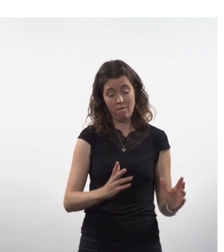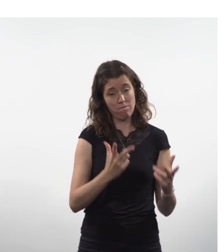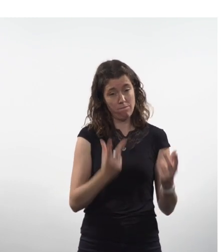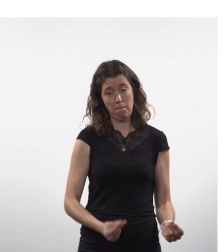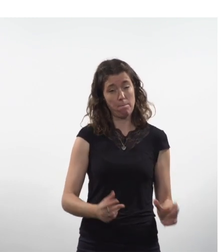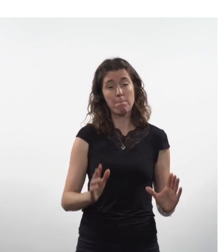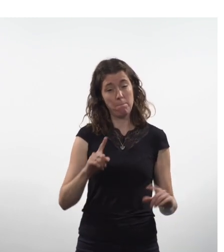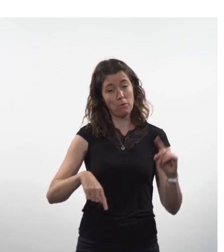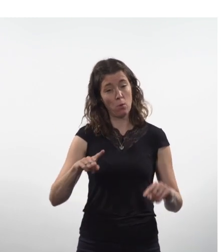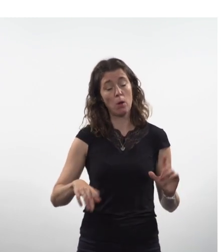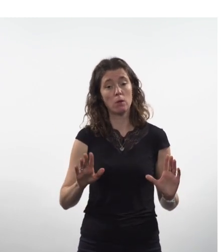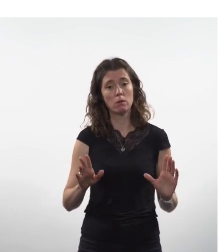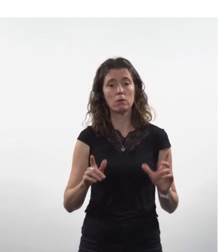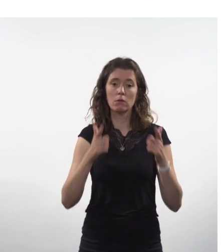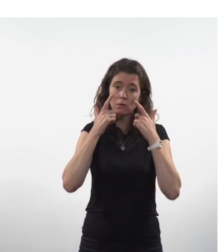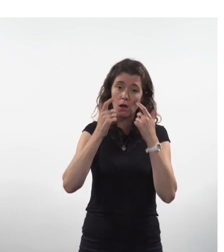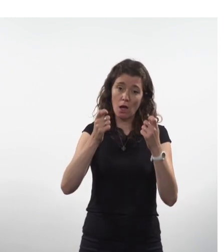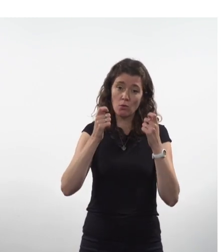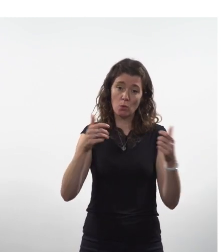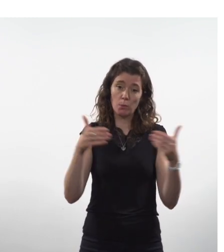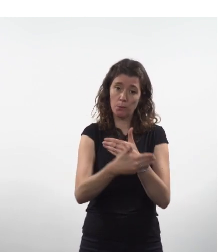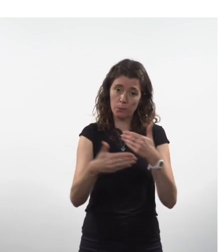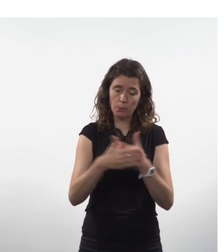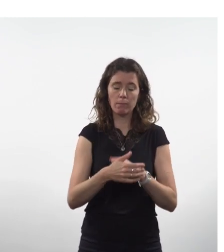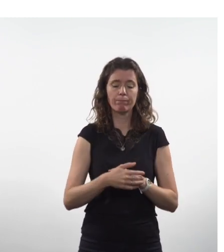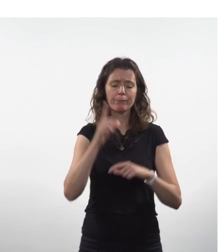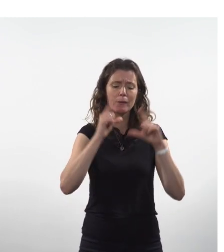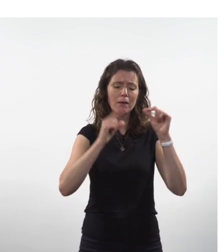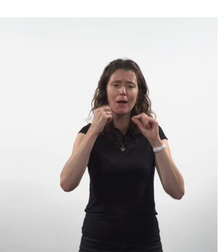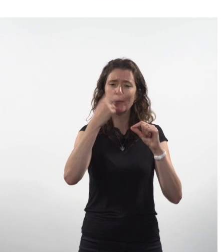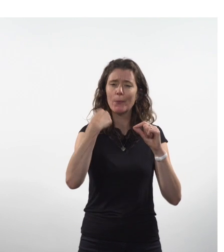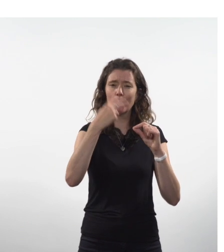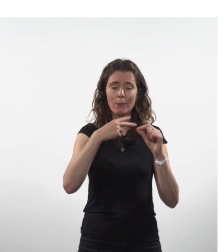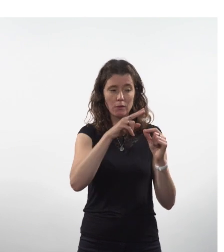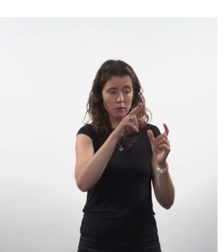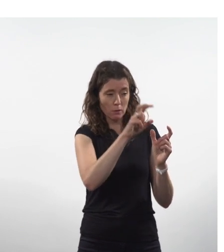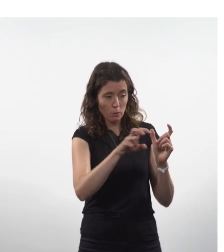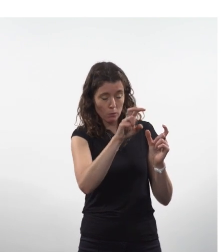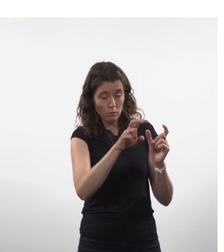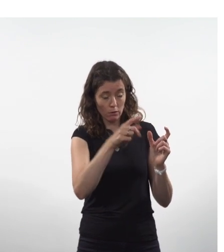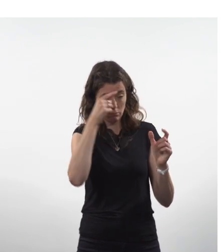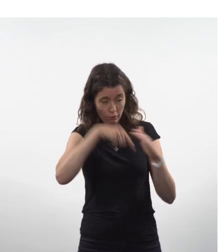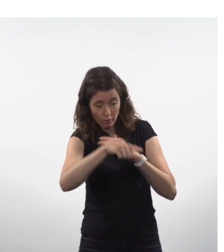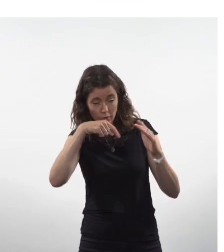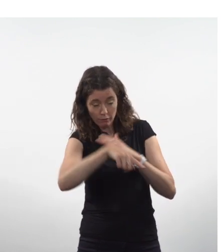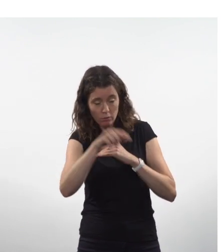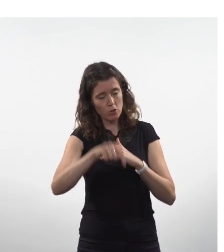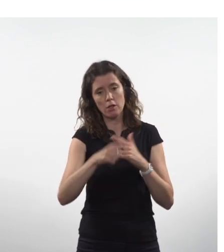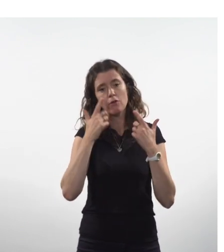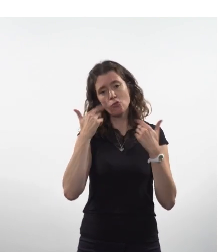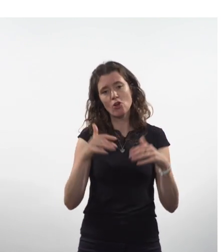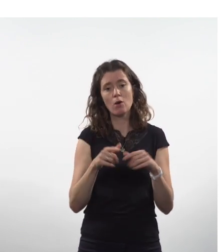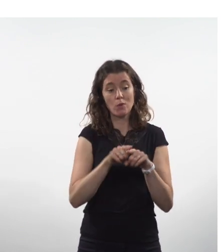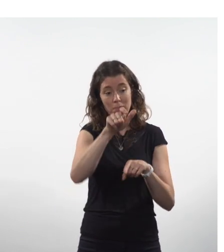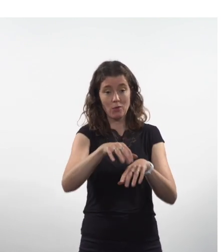faible. Et puis attention aux malentendus. La lecture labiale, on l'a vu, c'est beaucoup de suppléance mentale. Et puis les accompagnants, on l'a vu